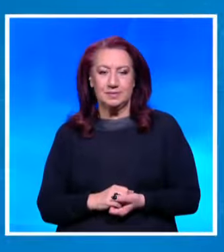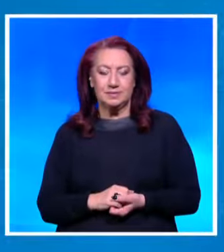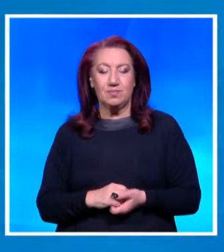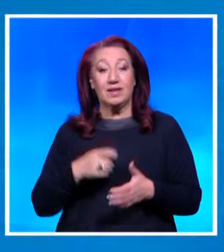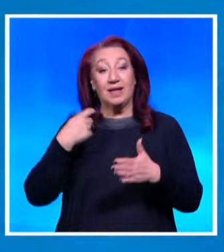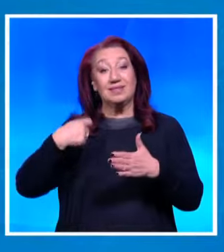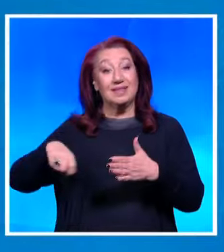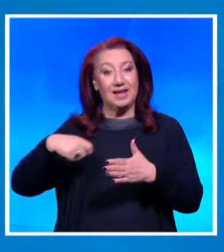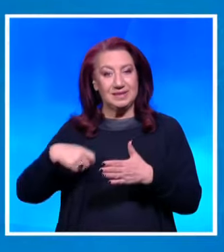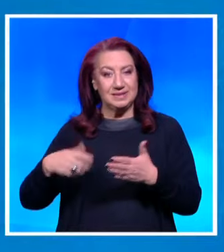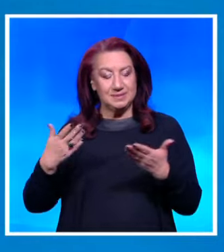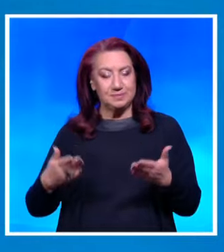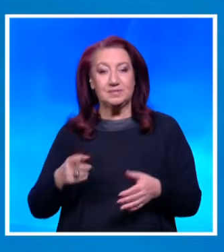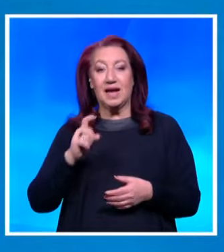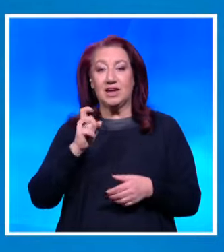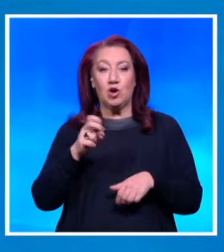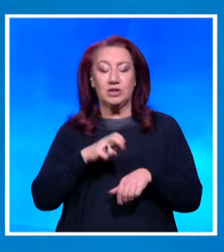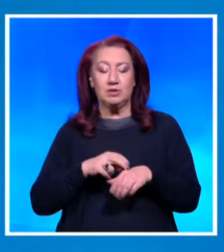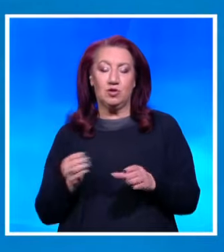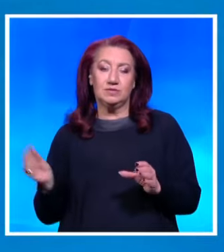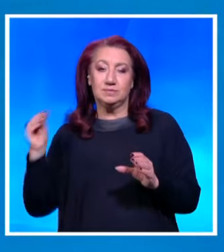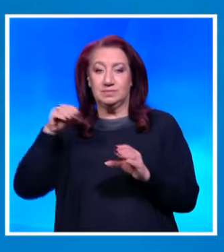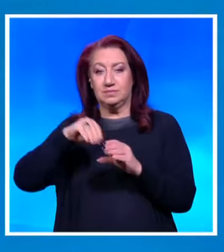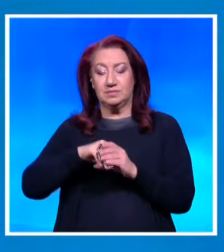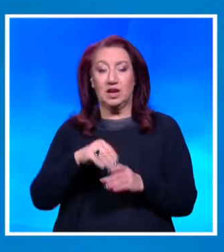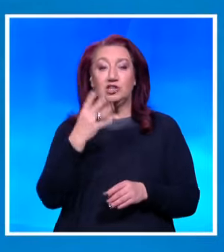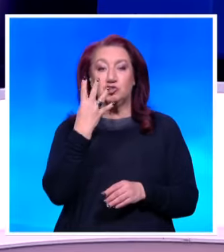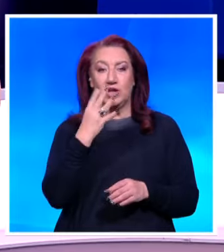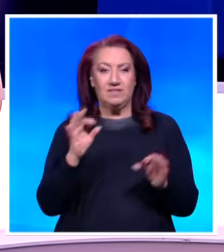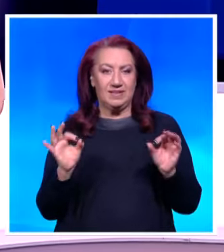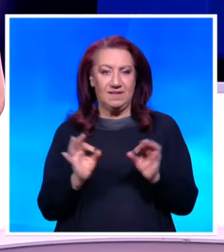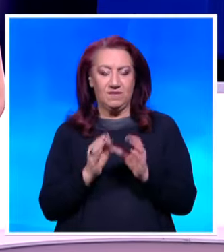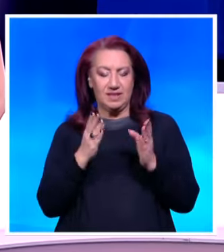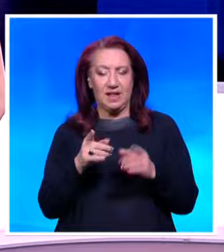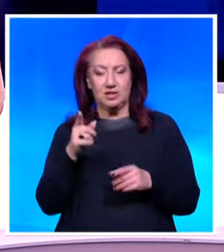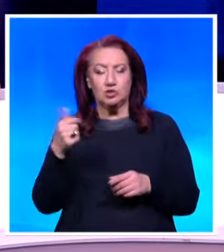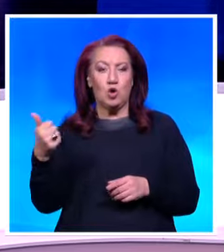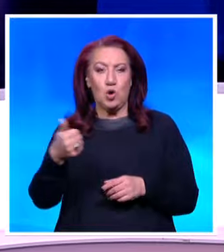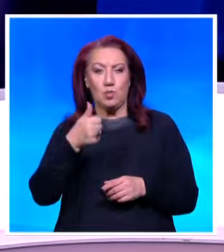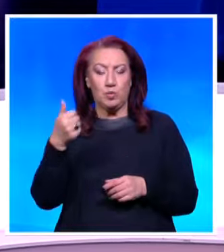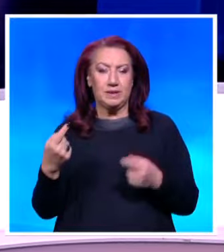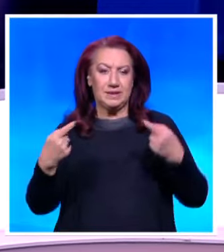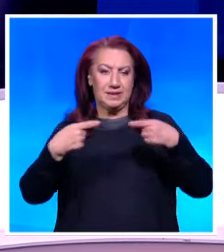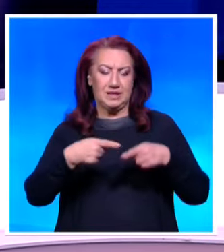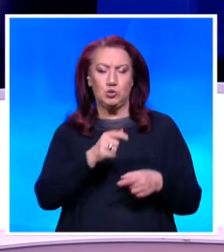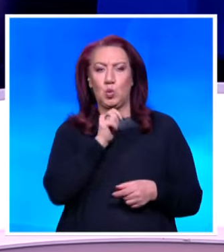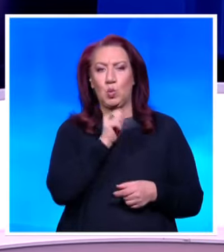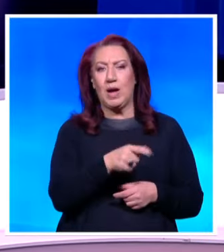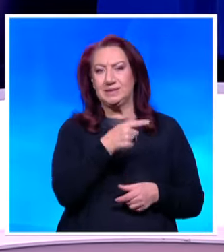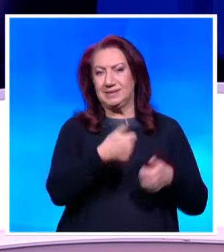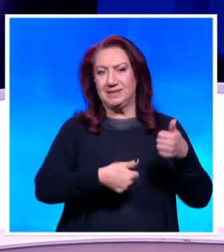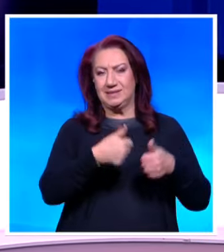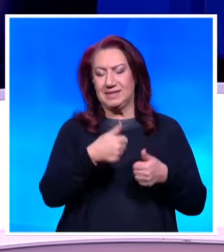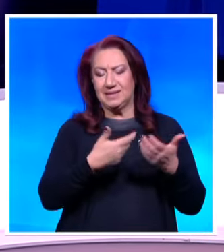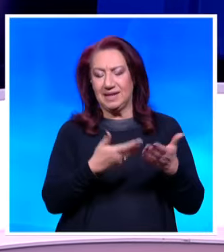Тенис Григор Димитров ще играе на четвъртфиналите на турнира в Ротердам. Българинът победи унгареца Мартон Фучович с 6-3,